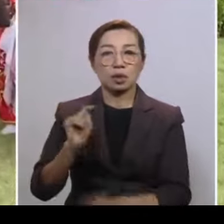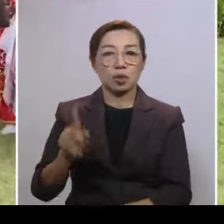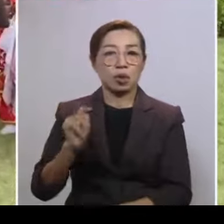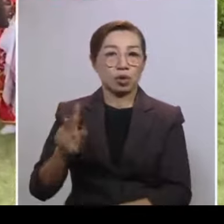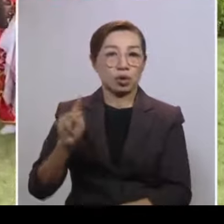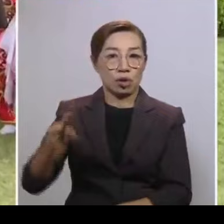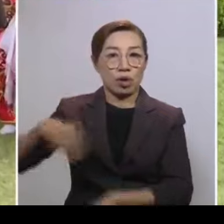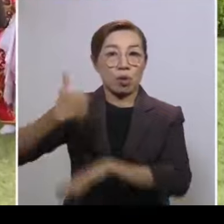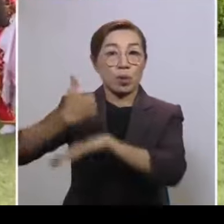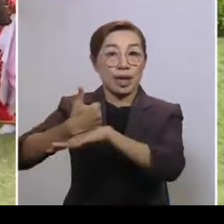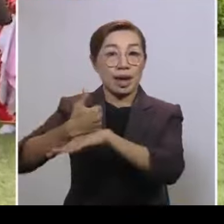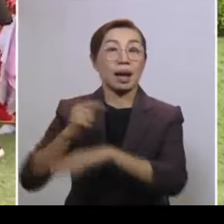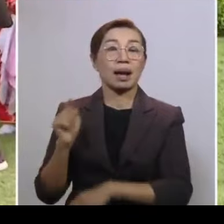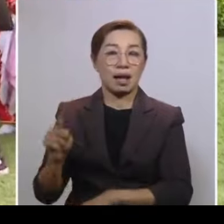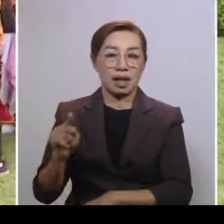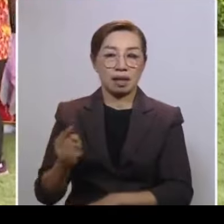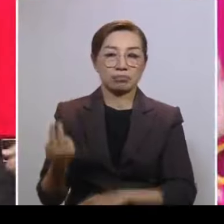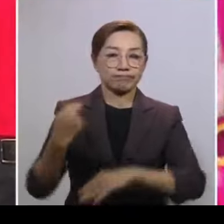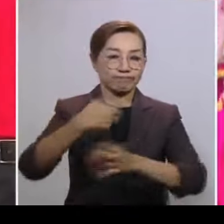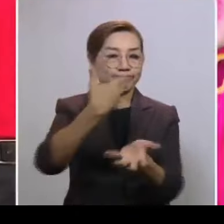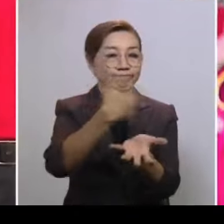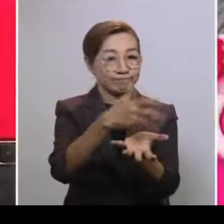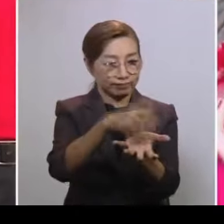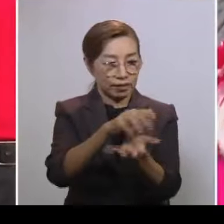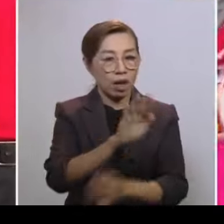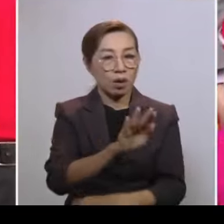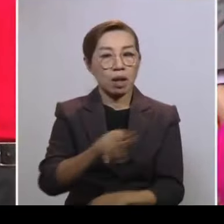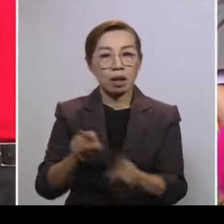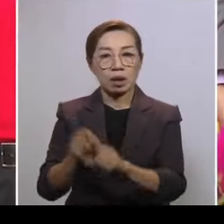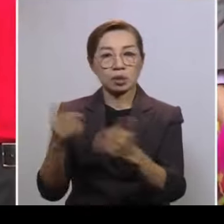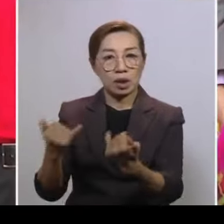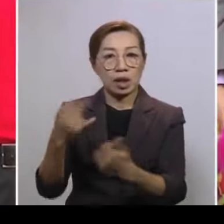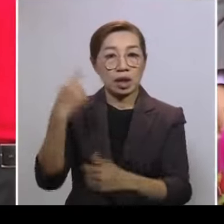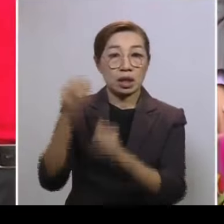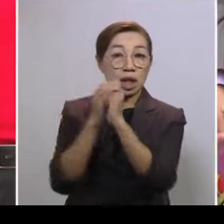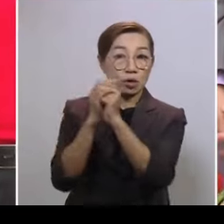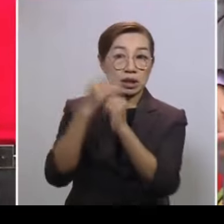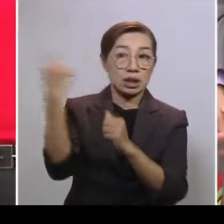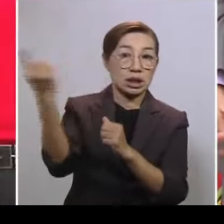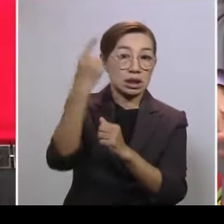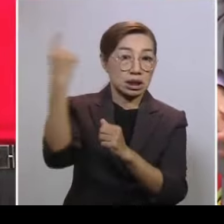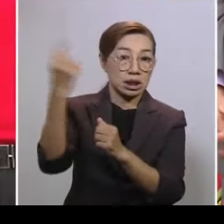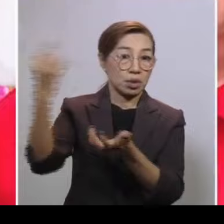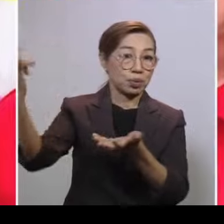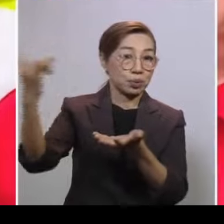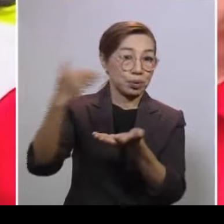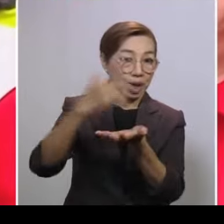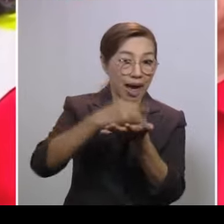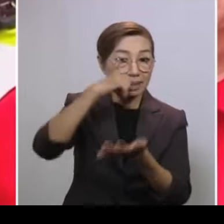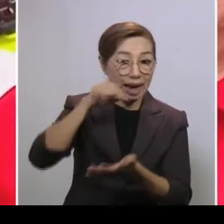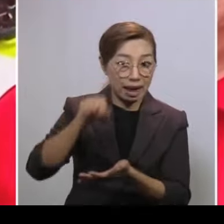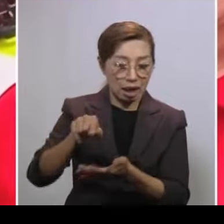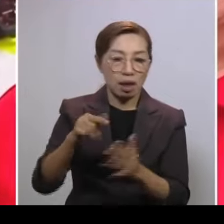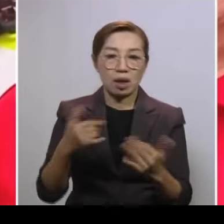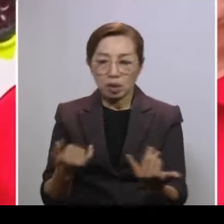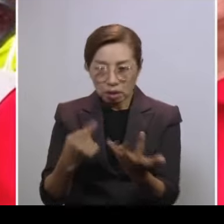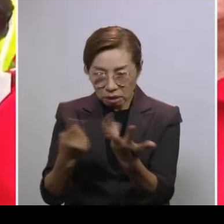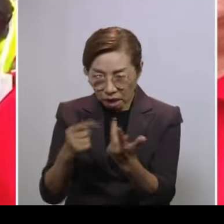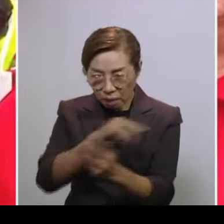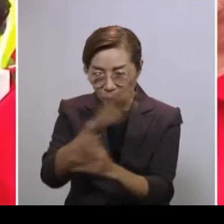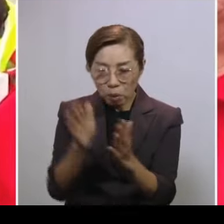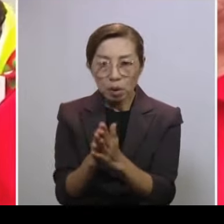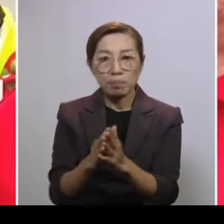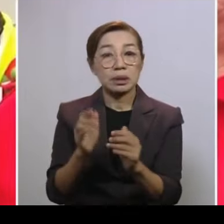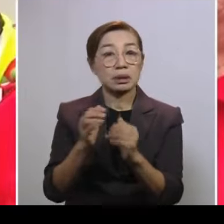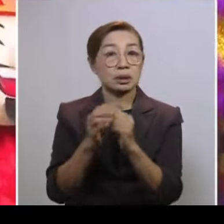ประเทศไทยหรือว่าทททก็กล่าวรายงานถึงสถานการณ์นักท่องเที่ยวจีนไปเที่ยวในไทยเนี่ยบอกว่าตอนนี้จำนวน